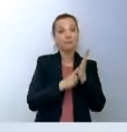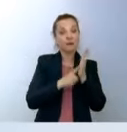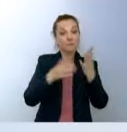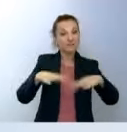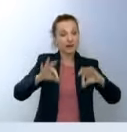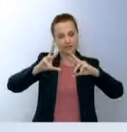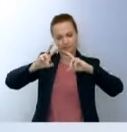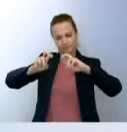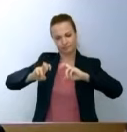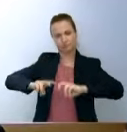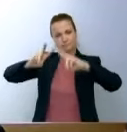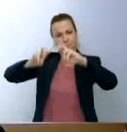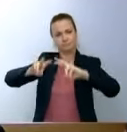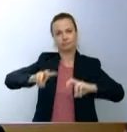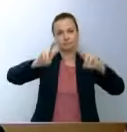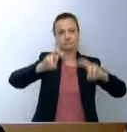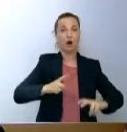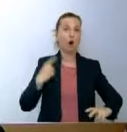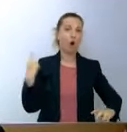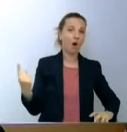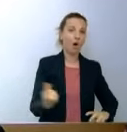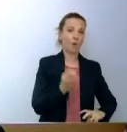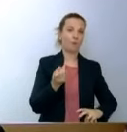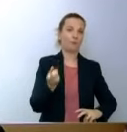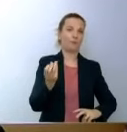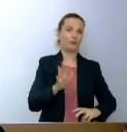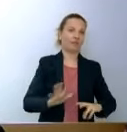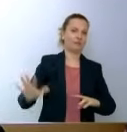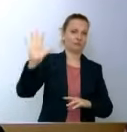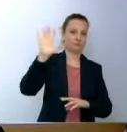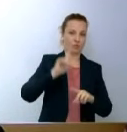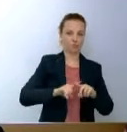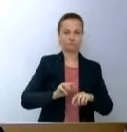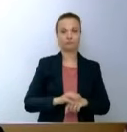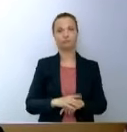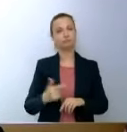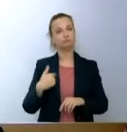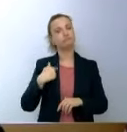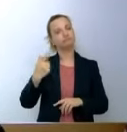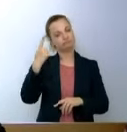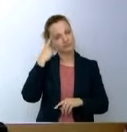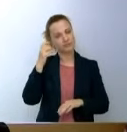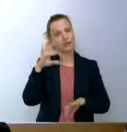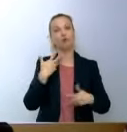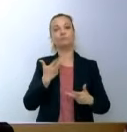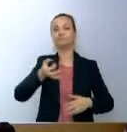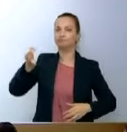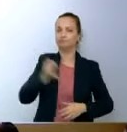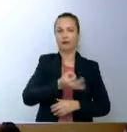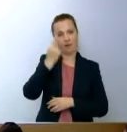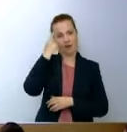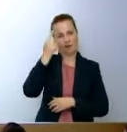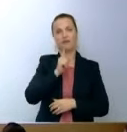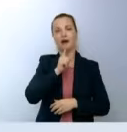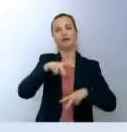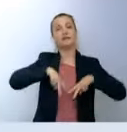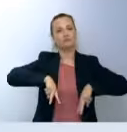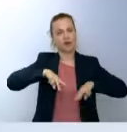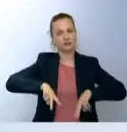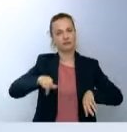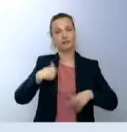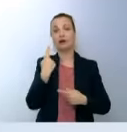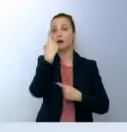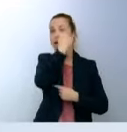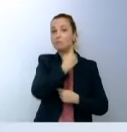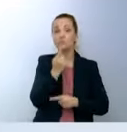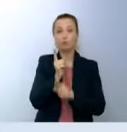πληθυσμού και θεωρώ ότι είναι μία εξαιρετική ιδέα της κυβερνήσεως και απ ότι γνωρίζω προσωπικά του κυριάκου μητσοτάκη να